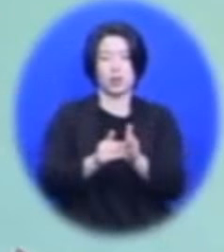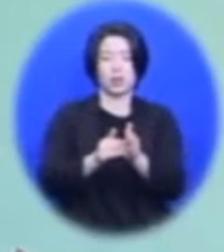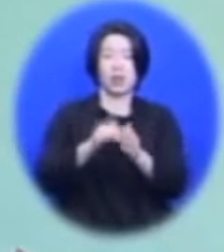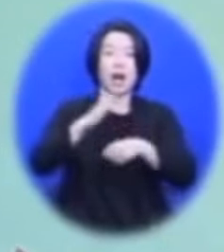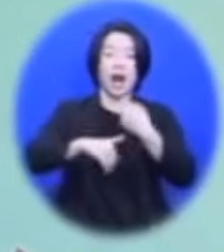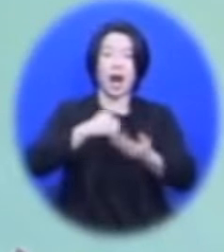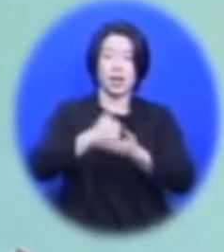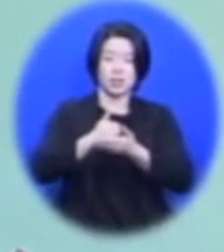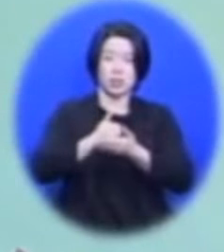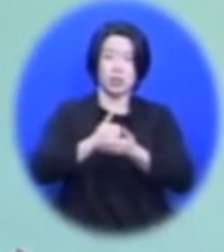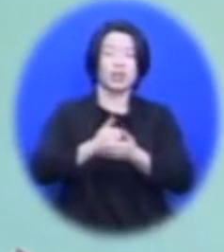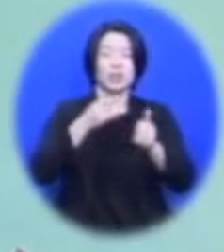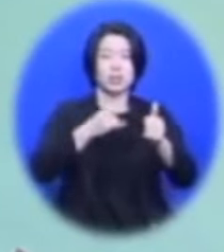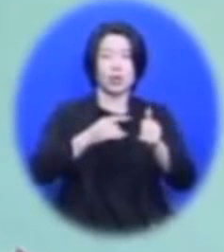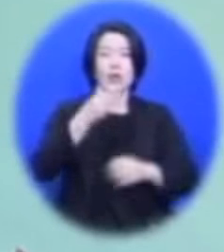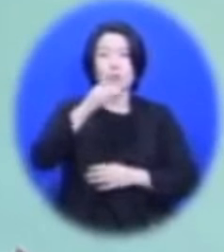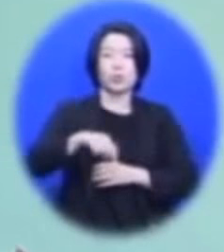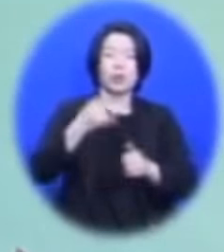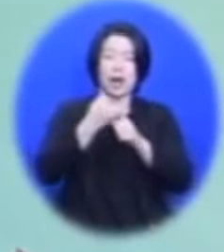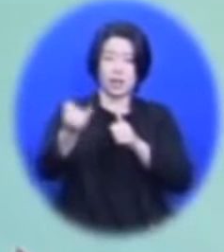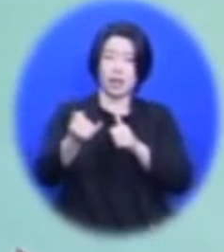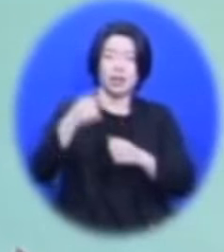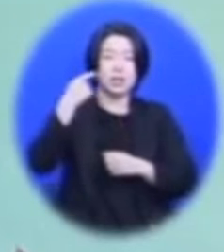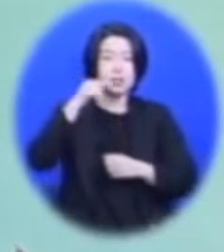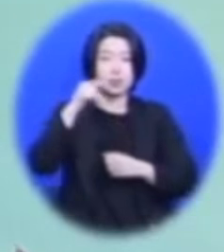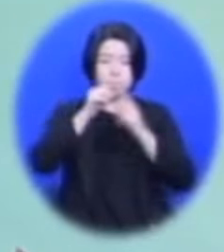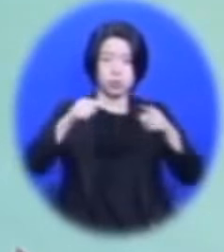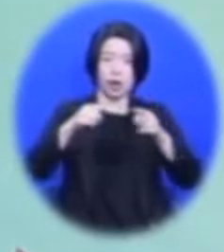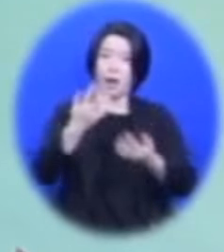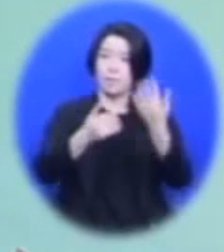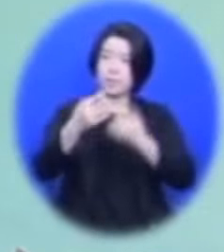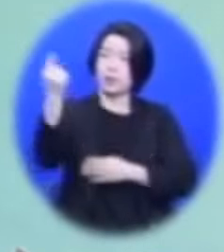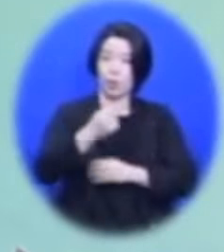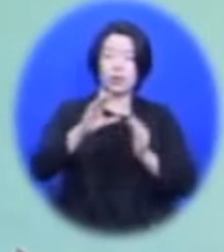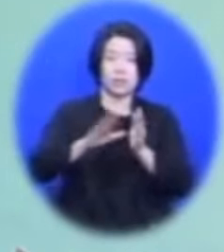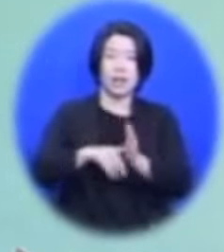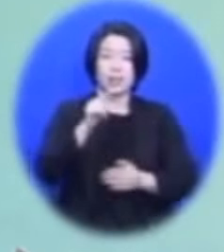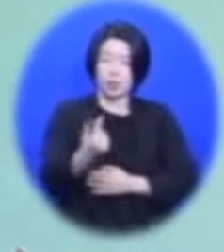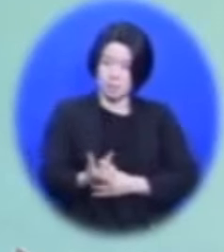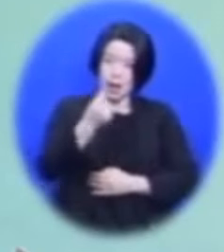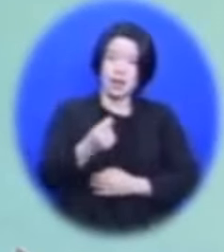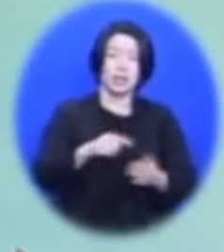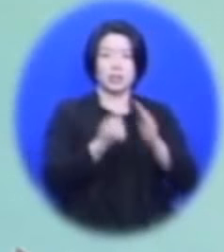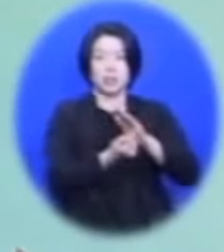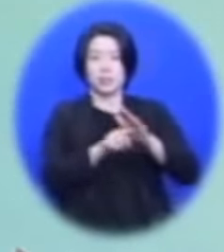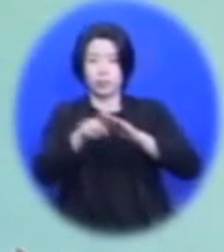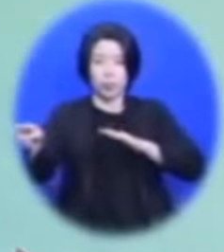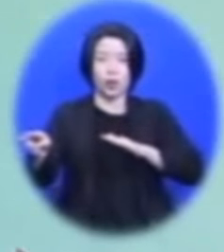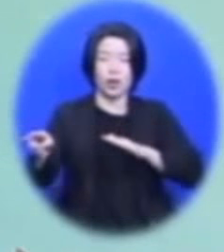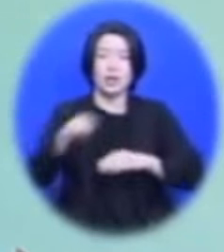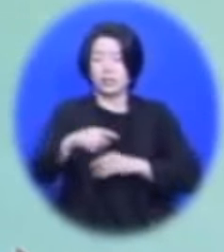하나님께서 롯의 아내에게 이제 소돔성에 유황불이 내리게 될 텐데 너는 빨리 소돔성을 떠나라. 그리고 가까이